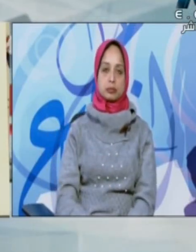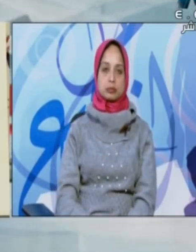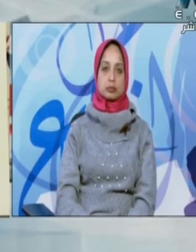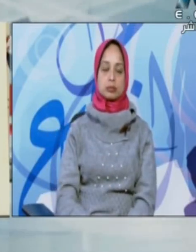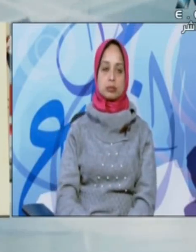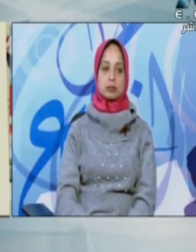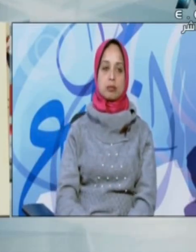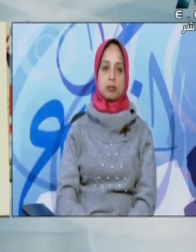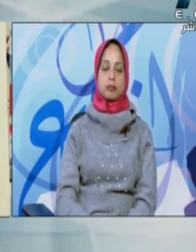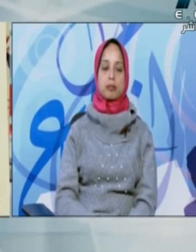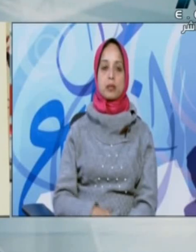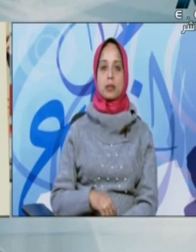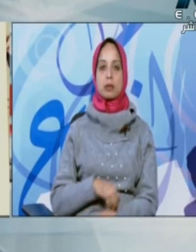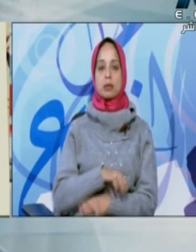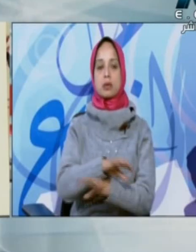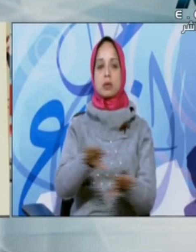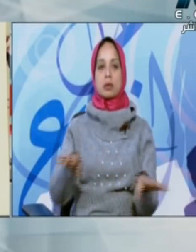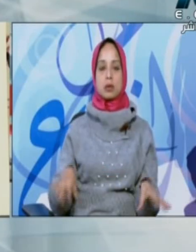الاوضاع